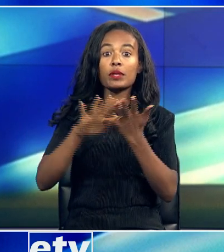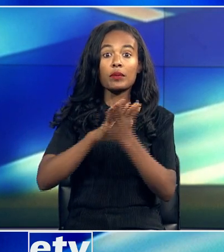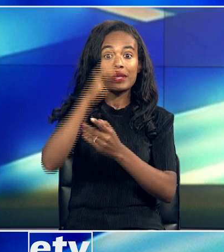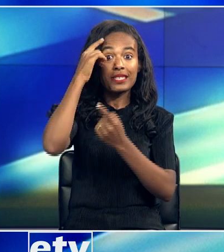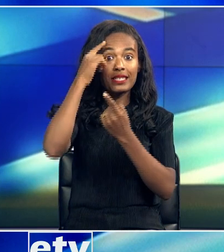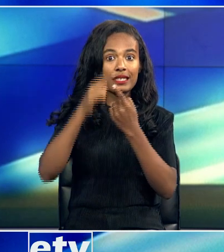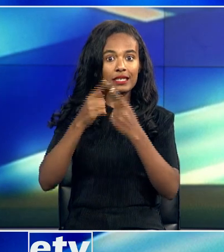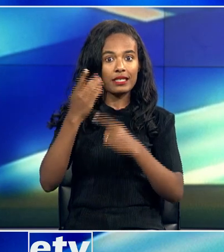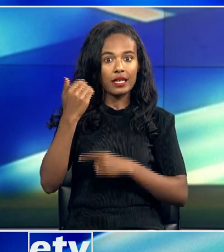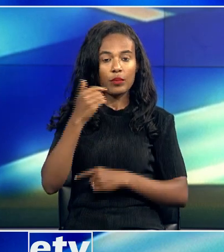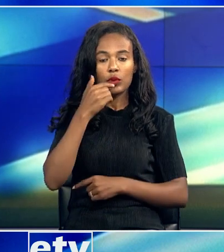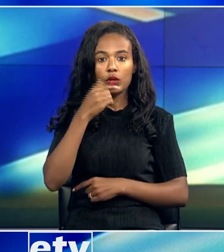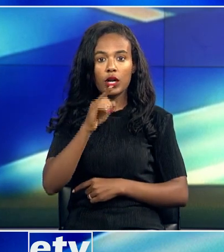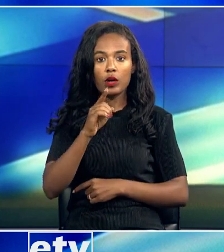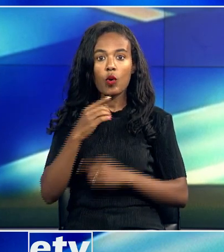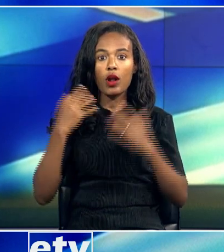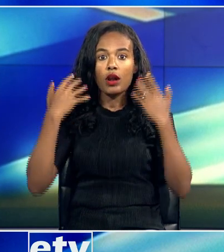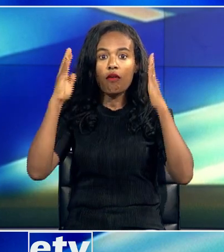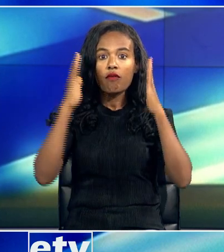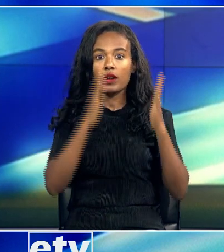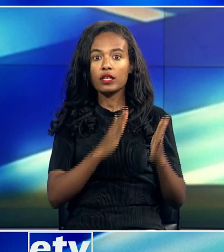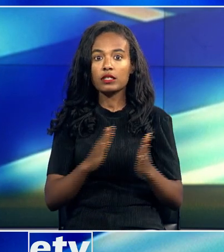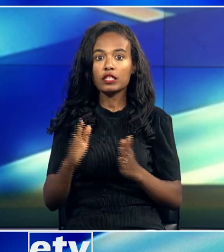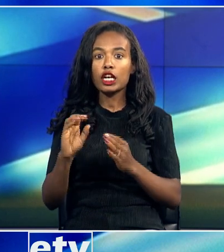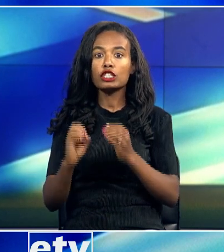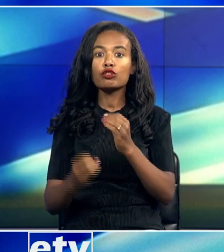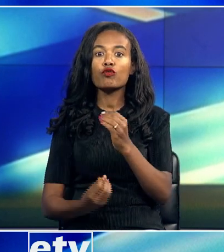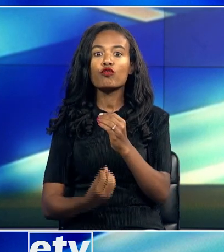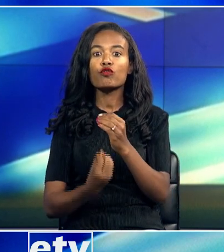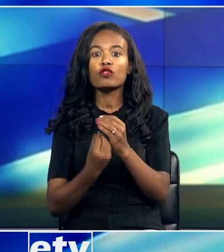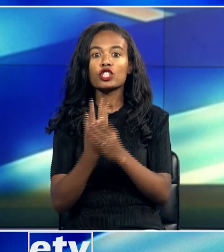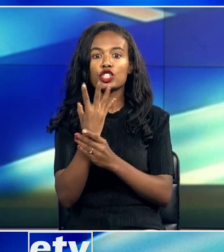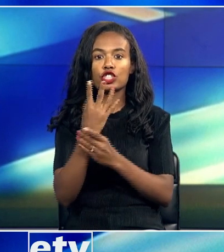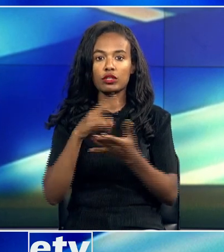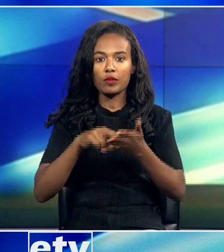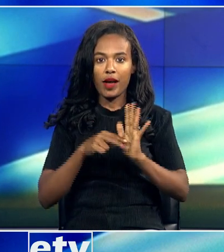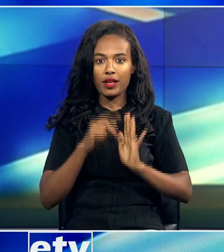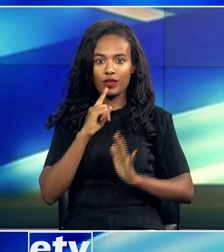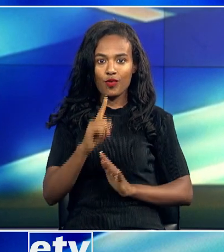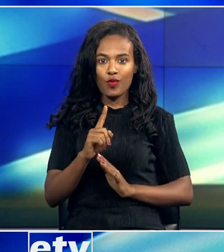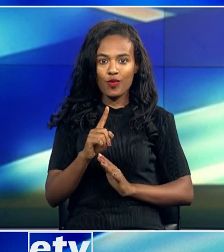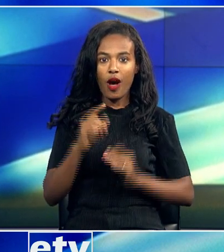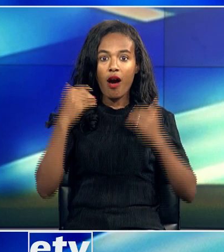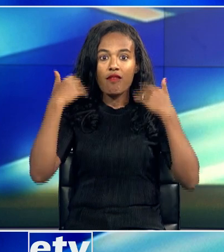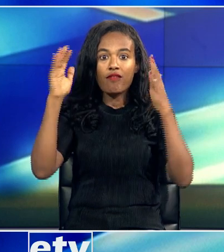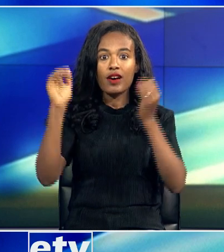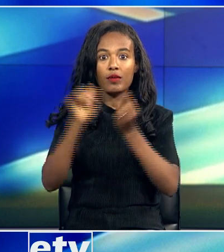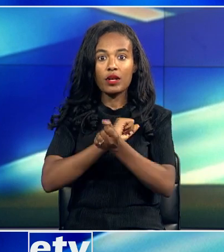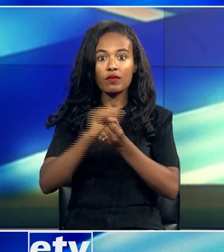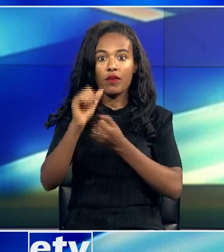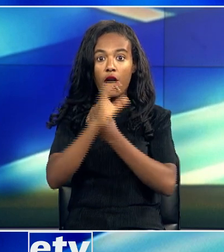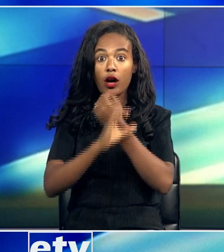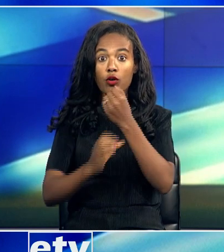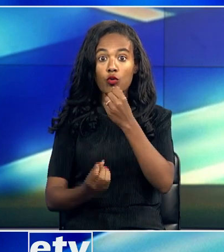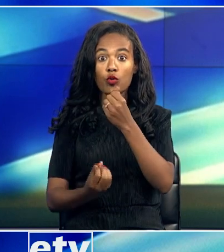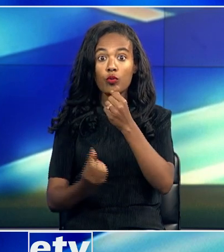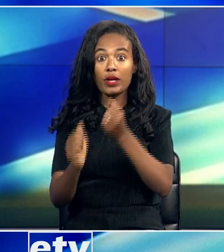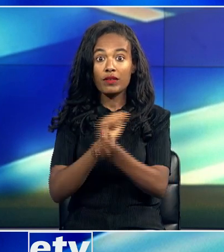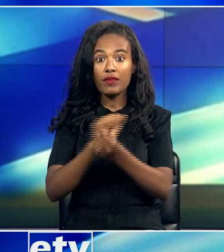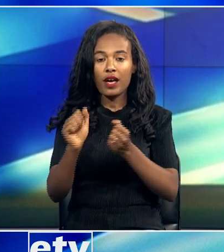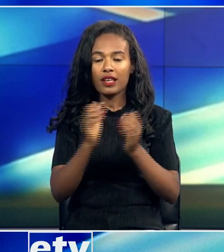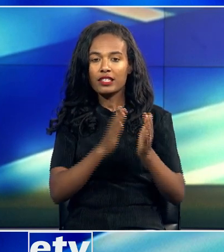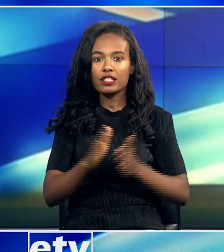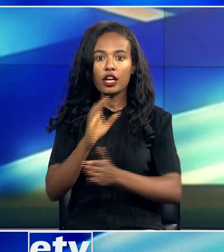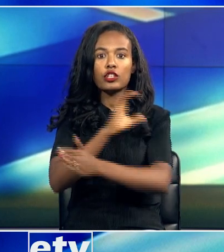እንደነበረው ተናግረዋል። ለአፋር የተዘጋጀ ፈንጂ ማለት ነው። ለአፋር ማጥፊያ ማለት አገር ማጥፊያ የተዘጋጀ ኃይል